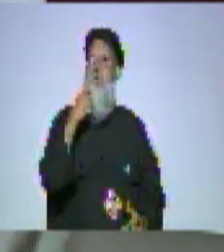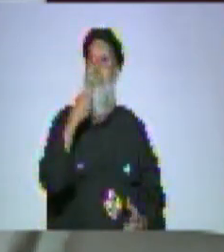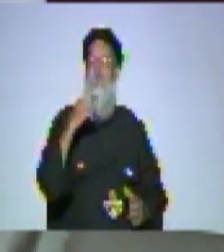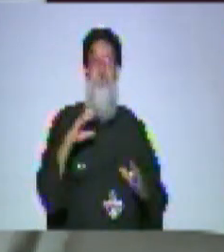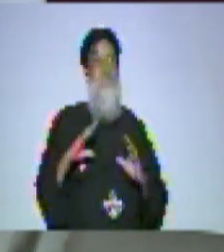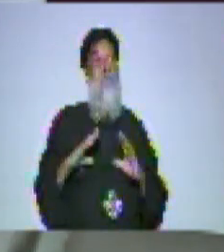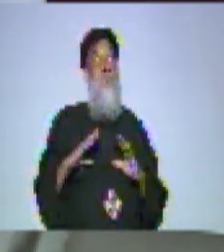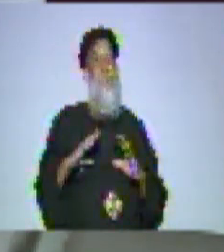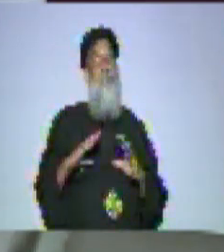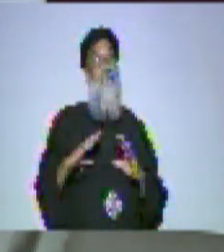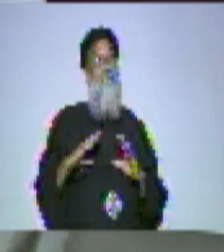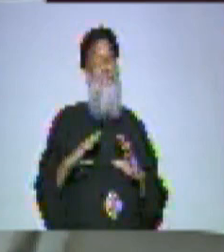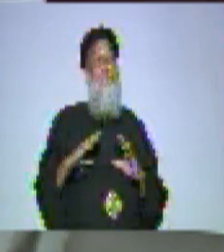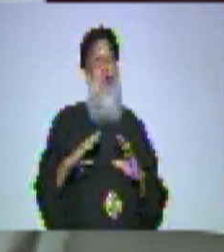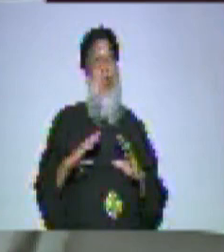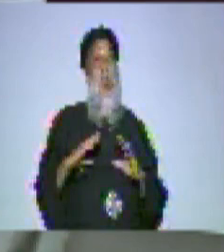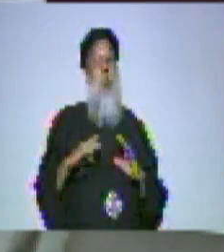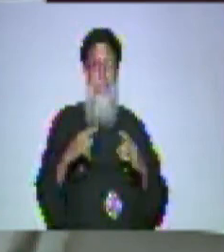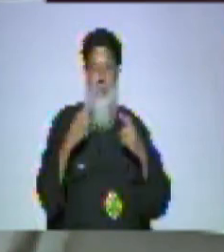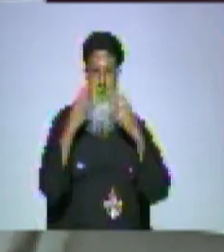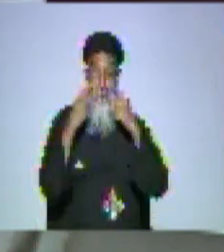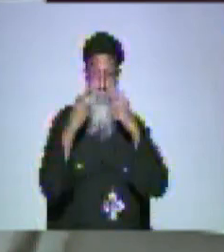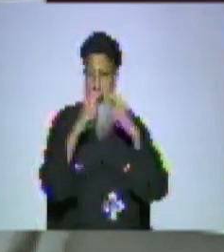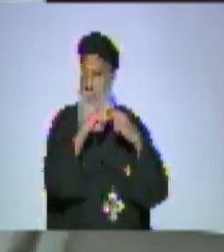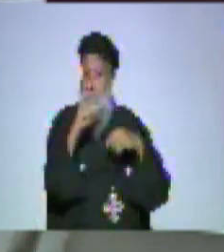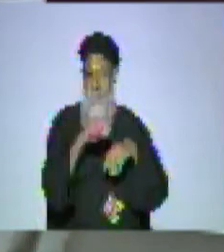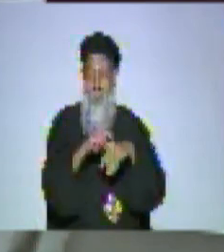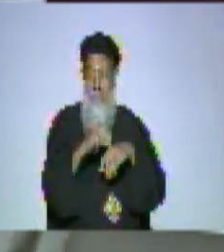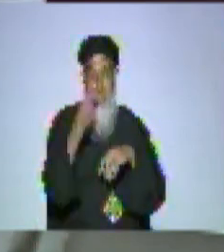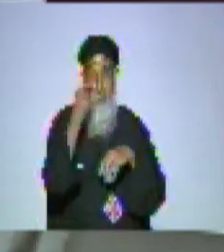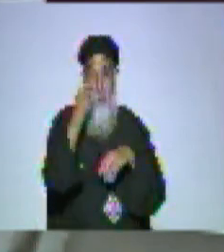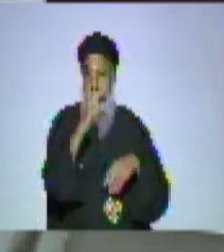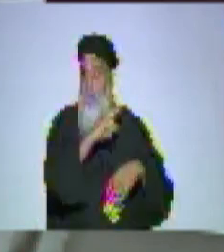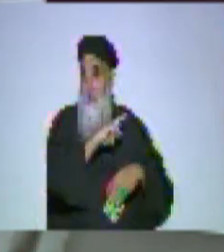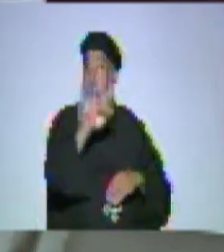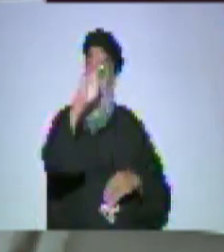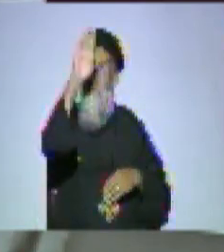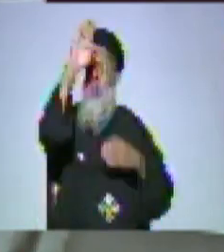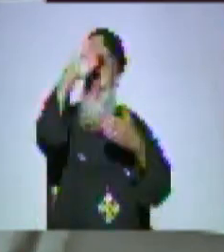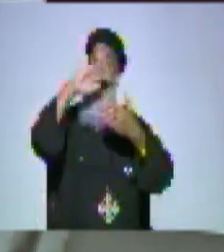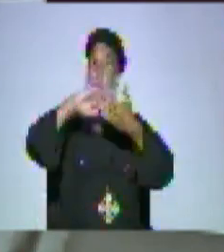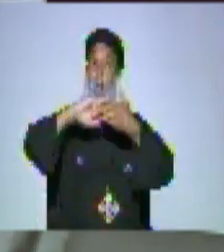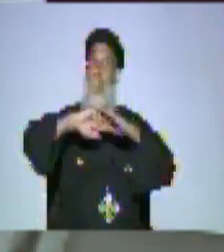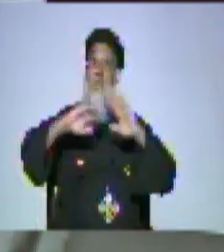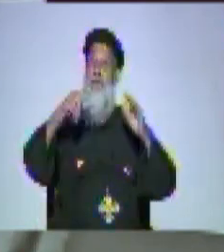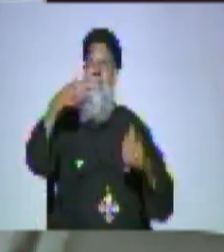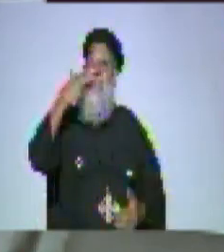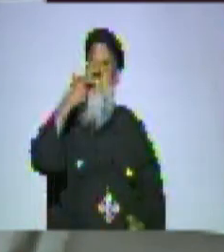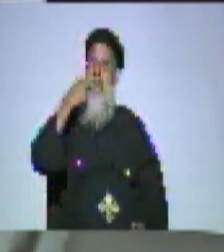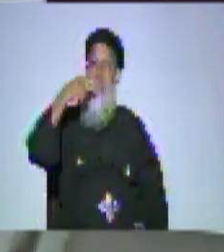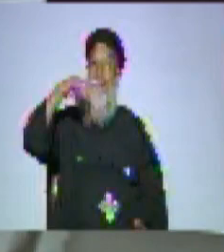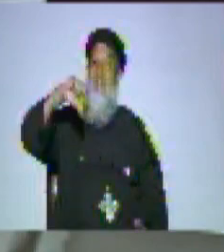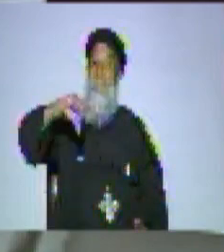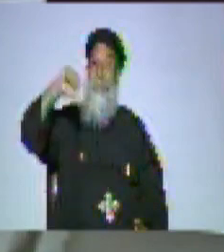لم يرى وجه انسان ربنا 90 سنه